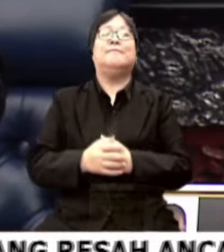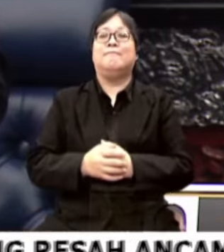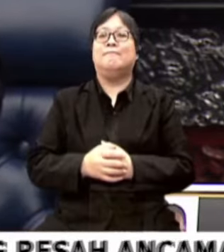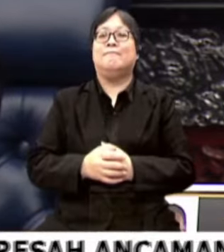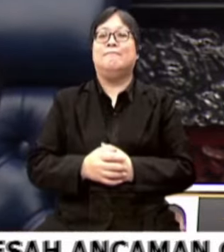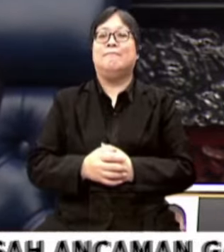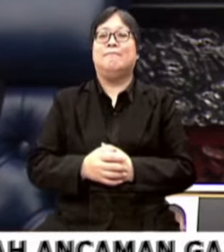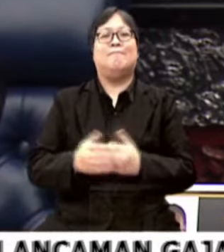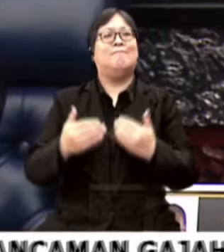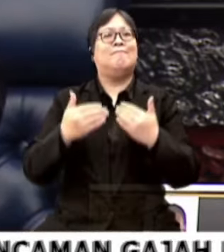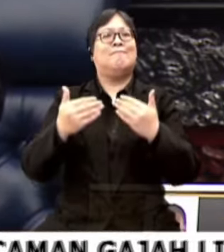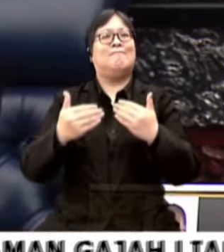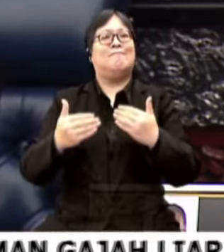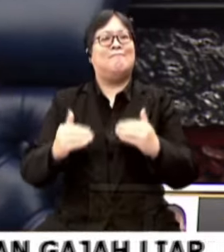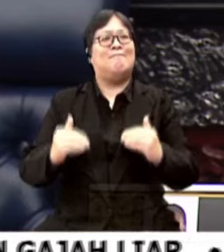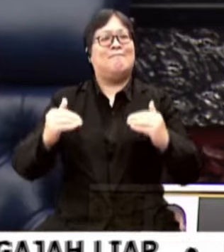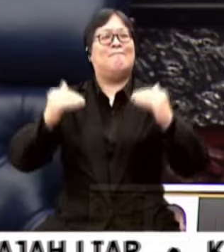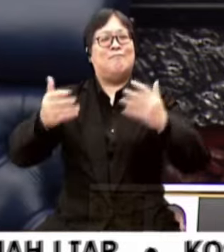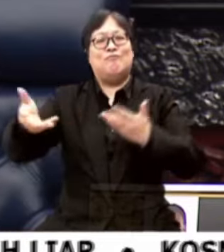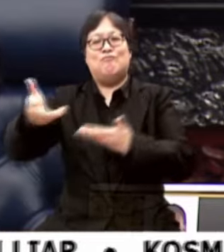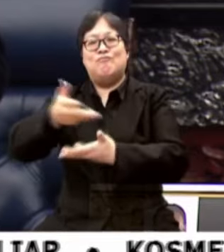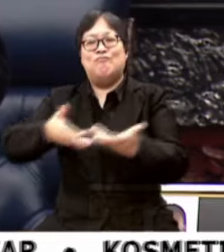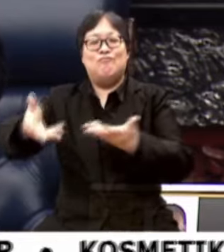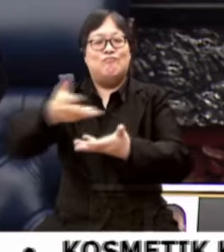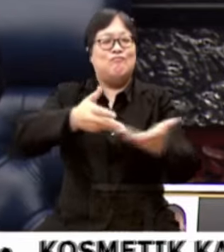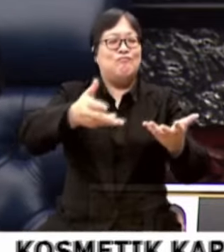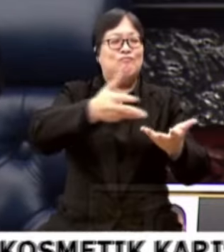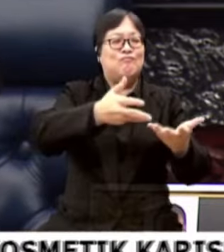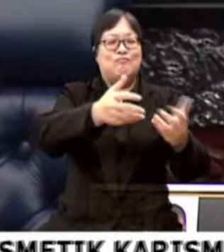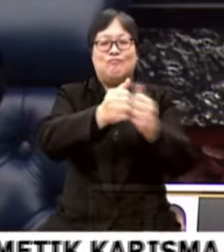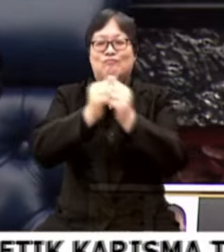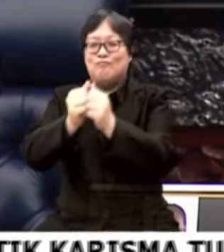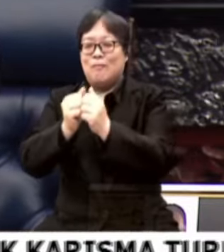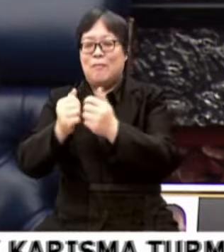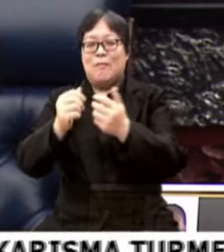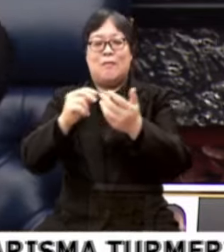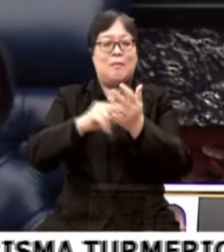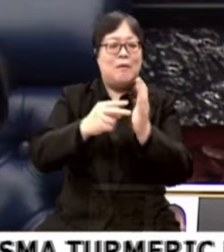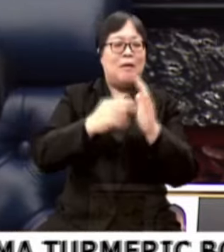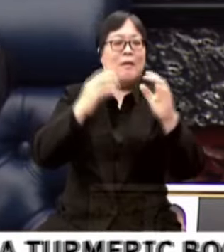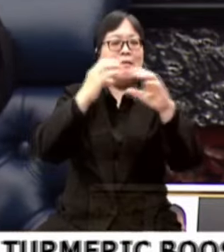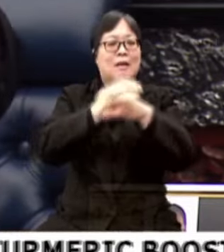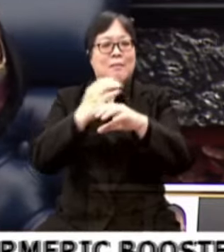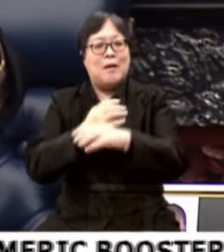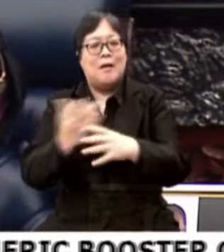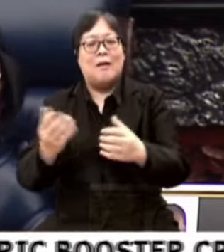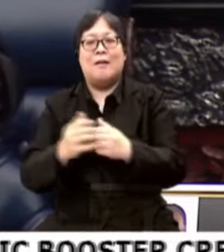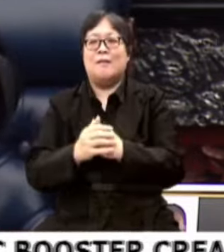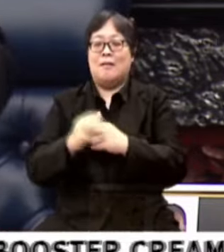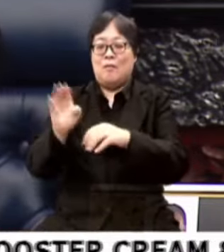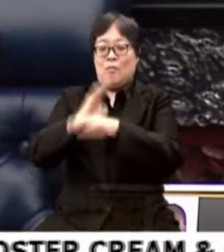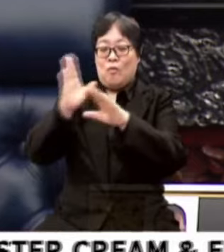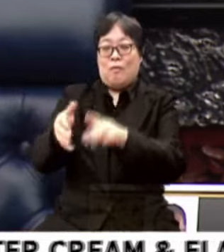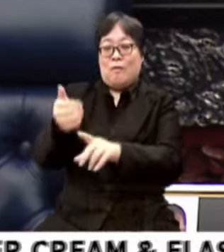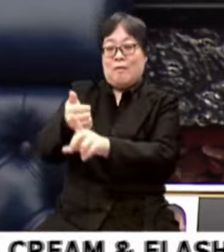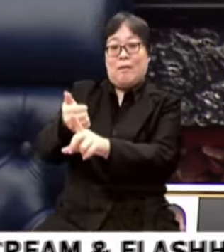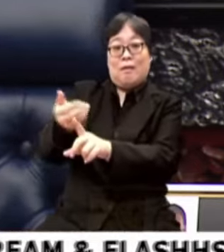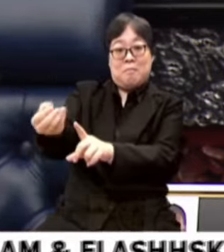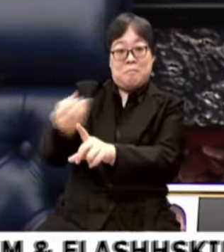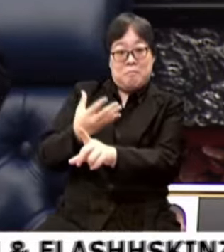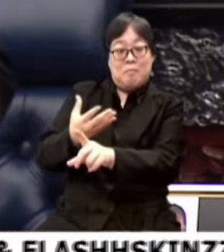akan terus memperbanyakkan Sisi lipat urus di mana cobanya sama ada daripada pesawat itu sendiri kalau di